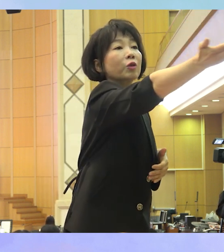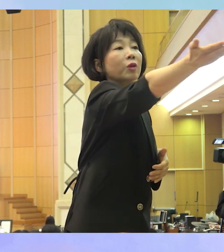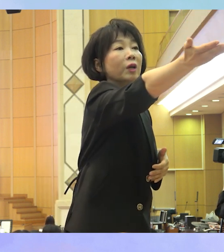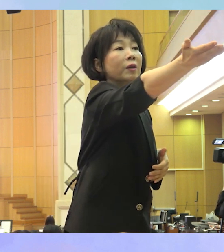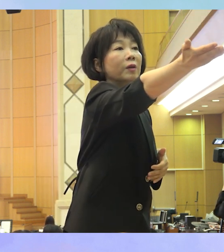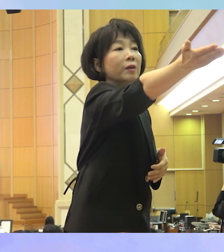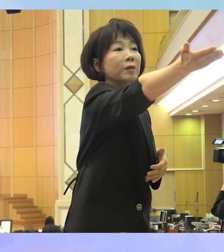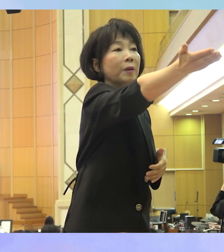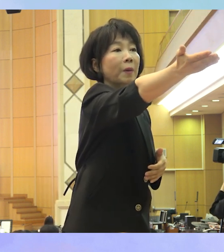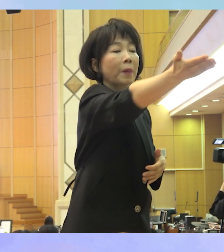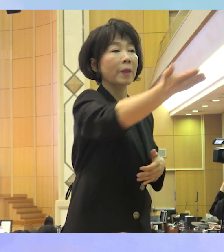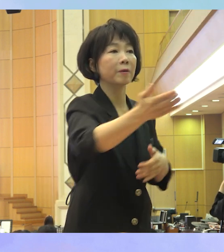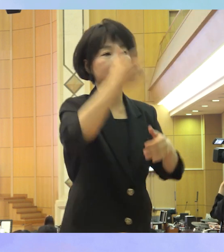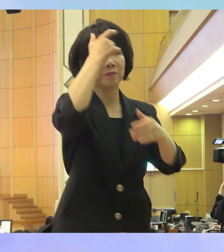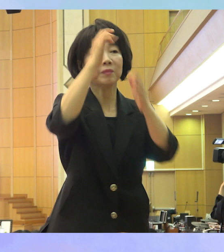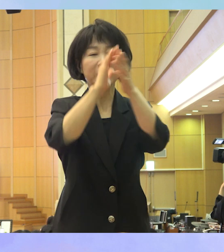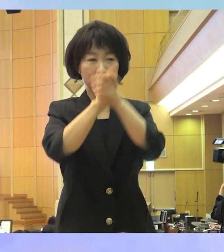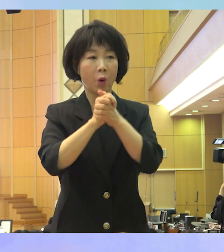기도하는